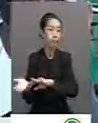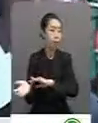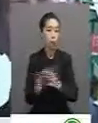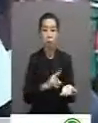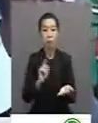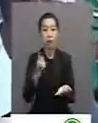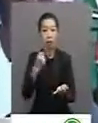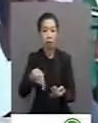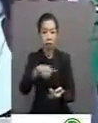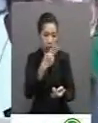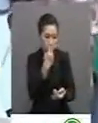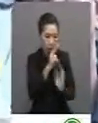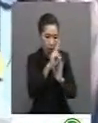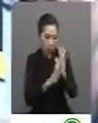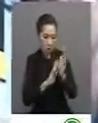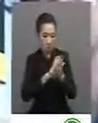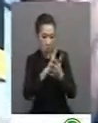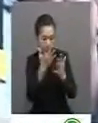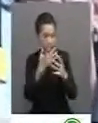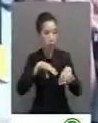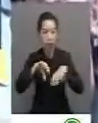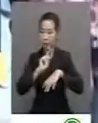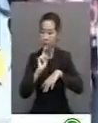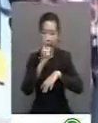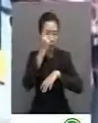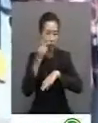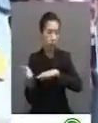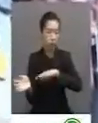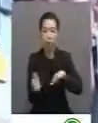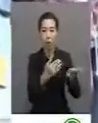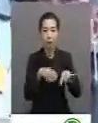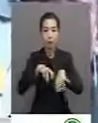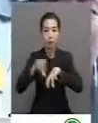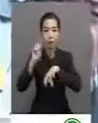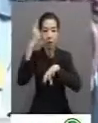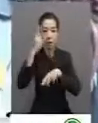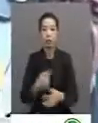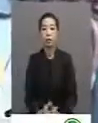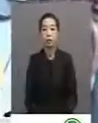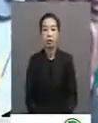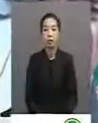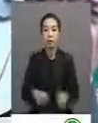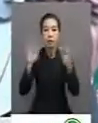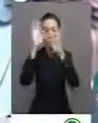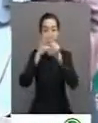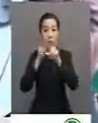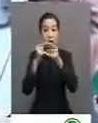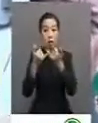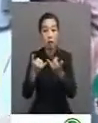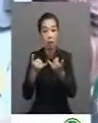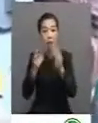ออะไรที่มันไม่เป็นระเบียบเรียบร้อยเราก็จัดพร้อมกันเลยแล้วก็ทีเนี้ยก็จะคล้ายๆว่าด้